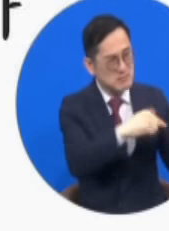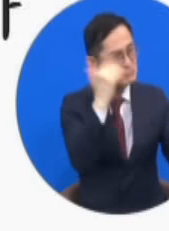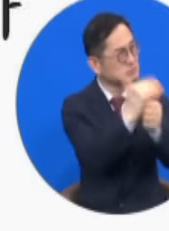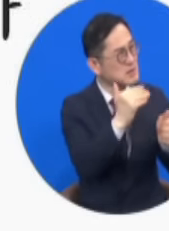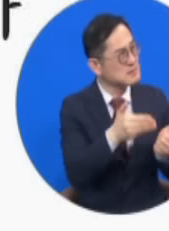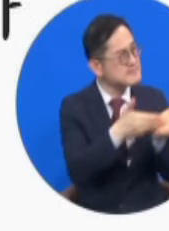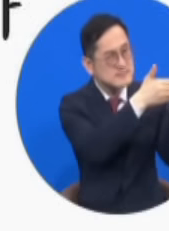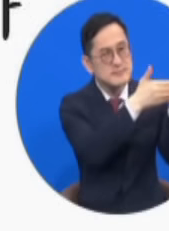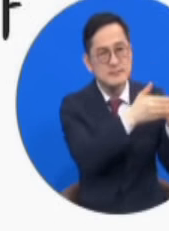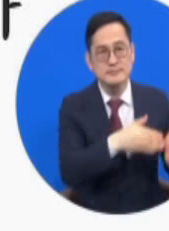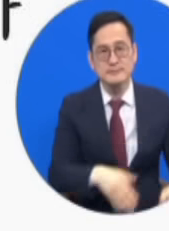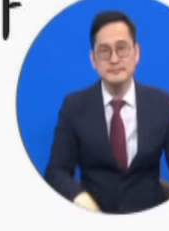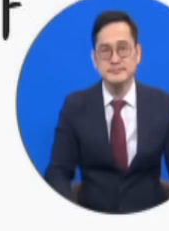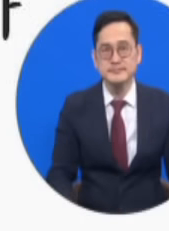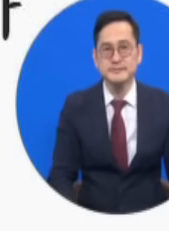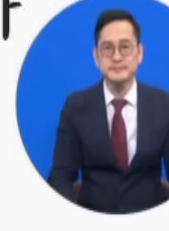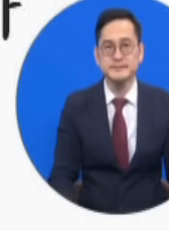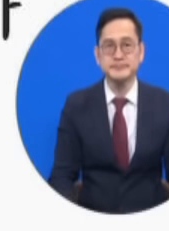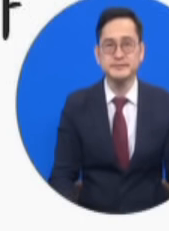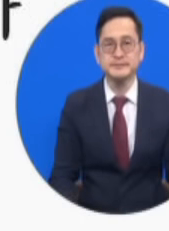나왔습니다.